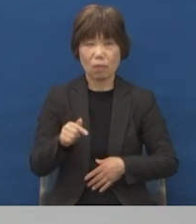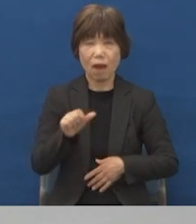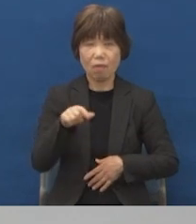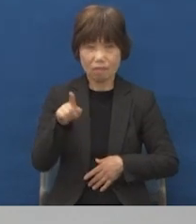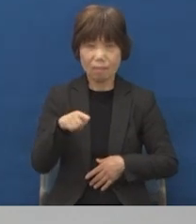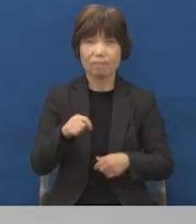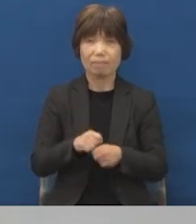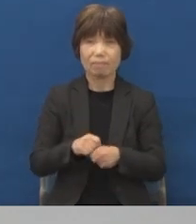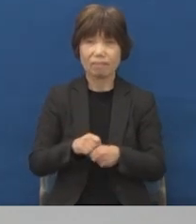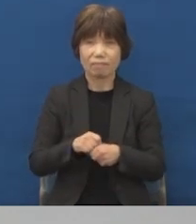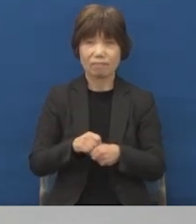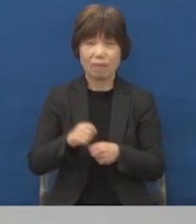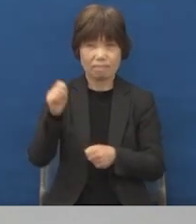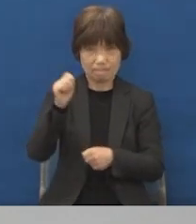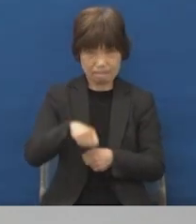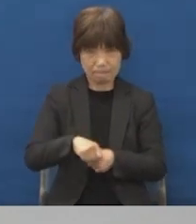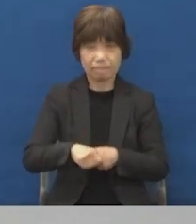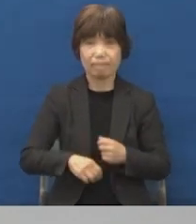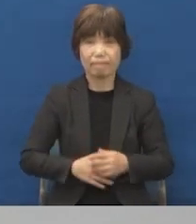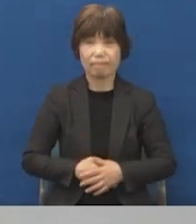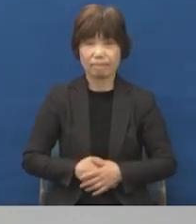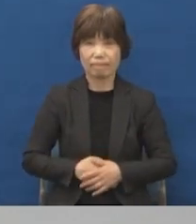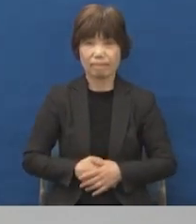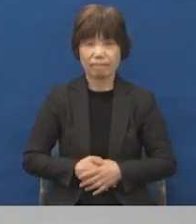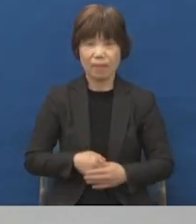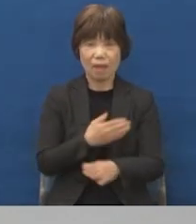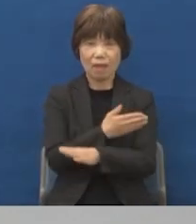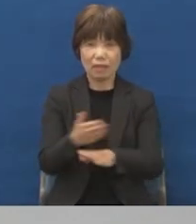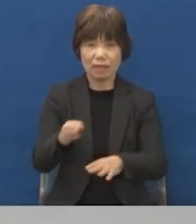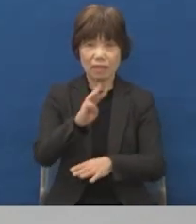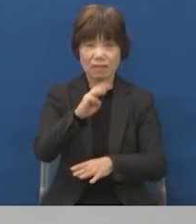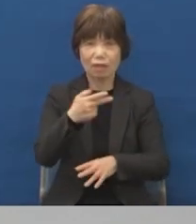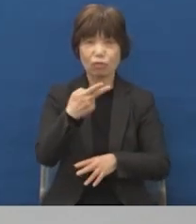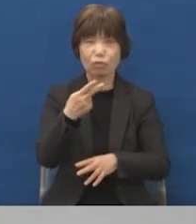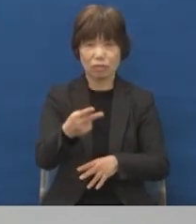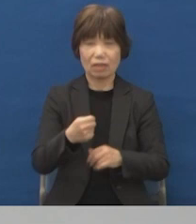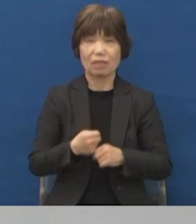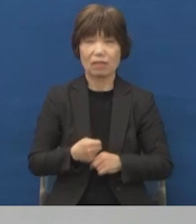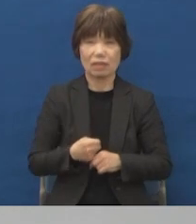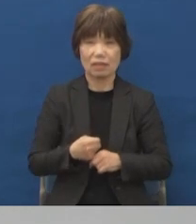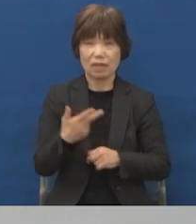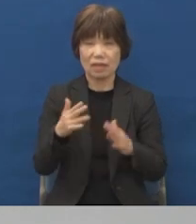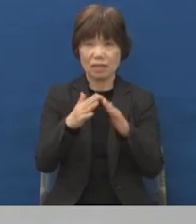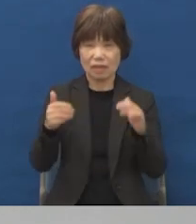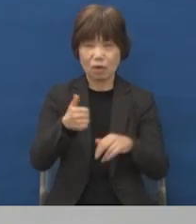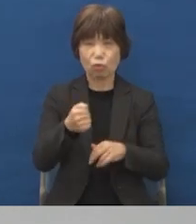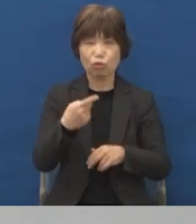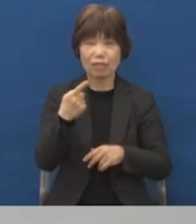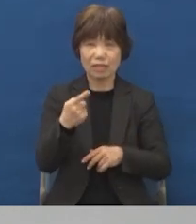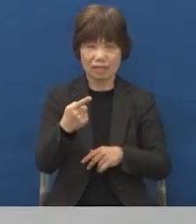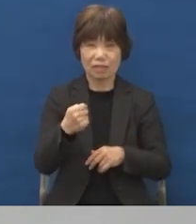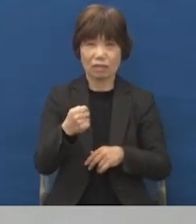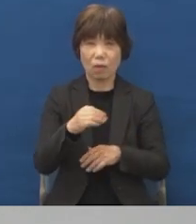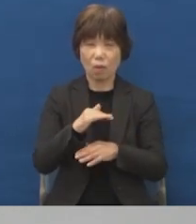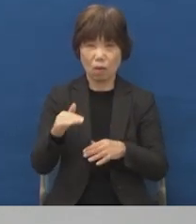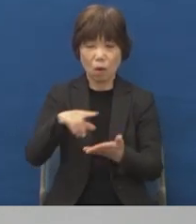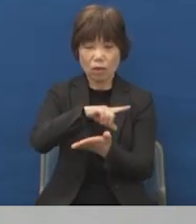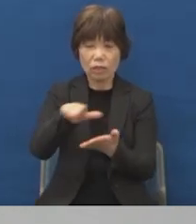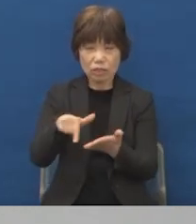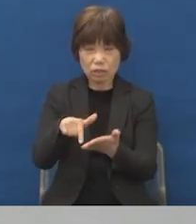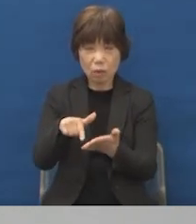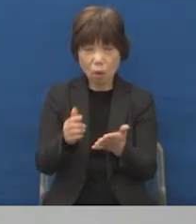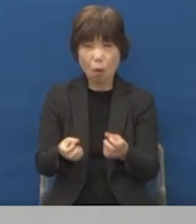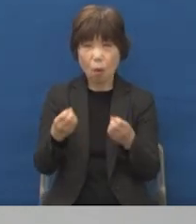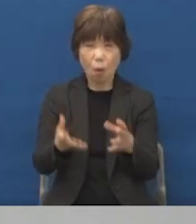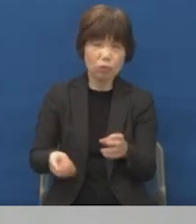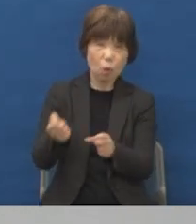案のとおり可決されました。日程第32、市会議第51号、地方創生に貢献するサ